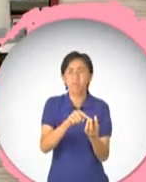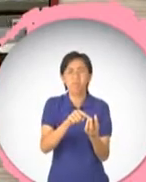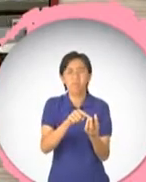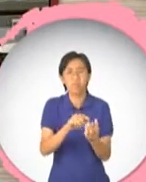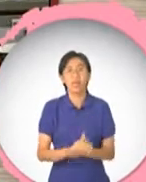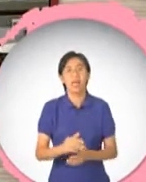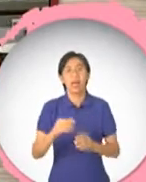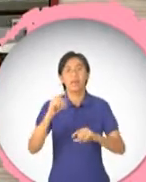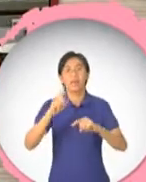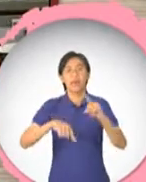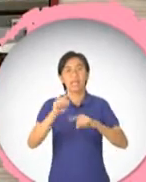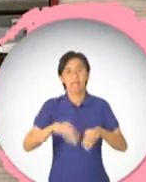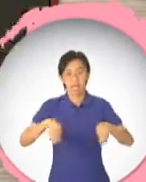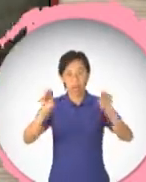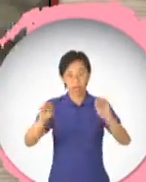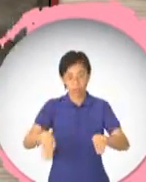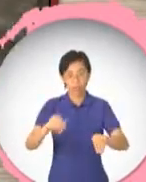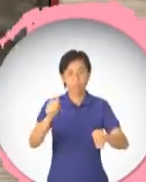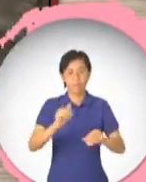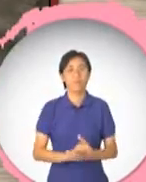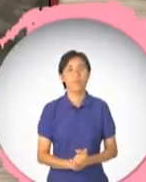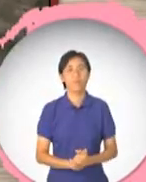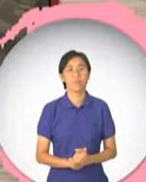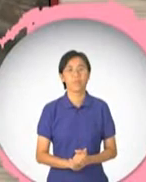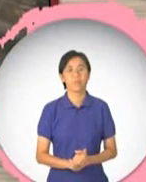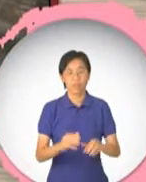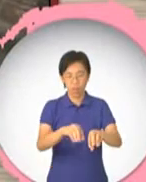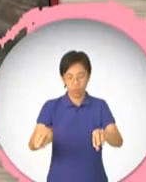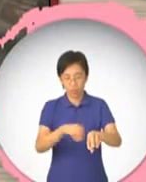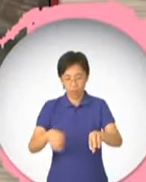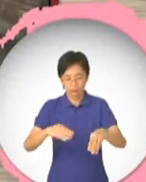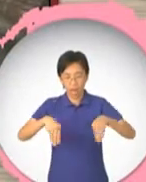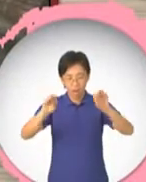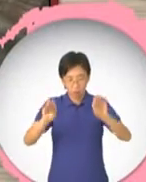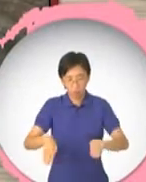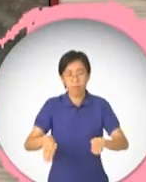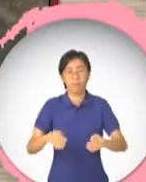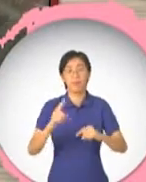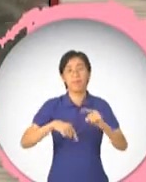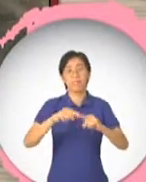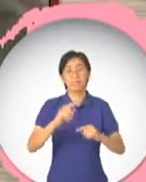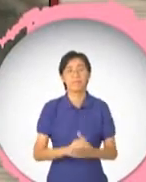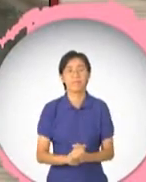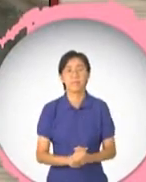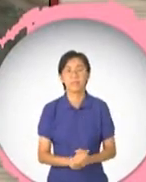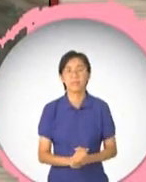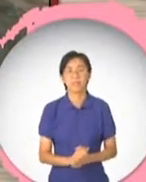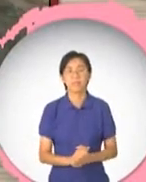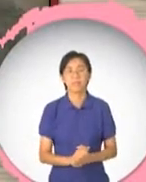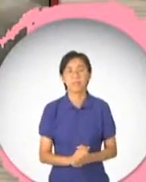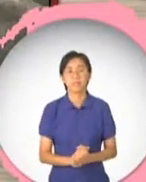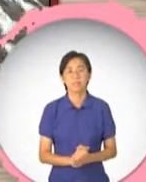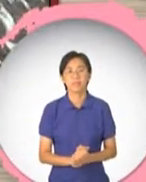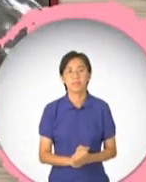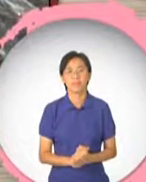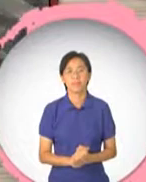าแผ่นพลาสติกคลุมเอาไว้ขอบคุณค่ะ แป้งนี้มันจะเหนียวกว่าแป้งอันนั้นน้องจันน้อง อันนี้ขึ้นอยู่กับปริมาณของเหลวแล้วก็ปริ